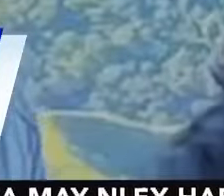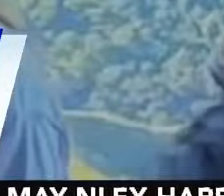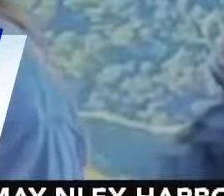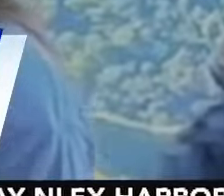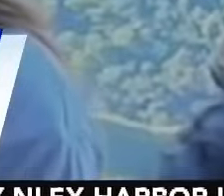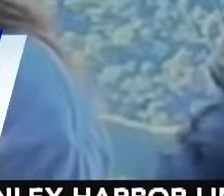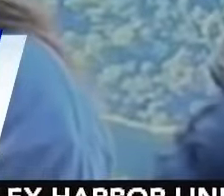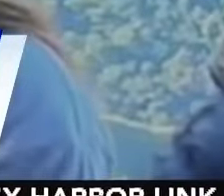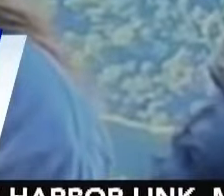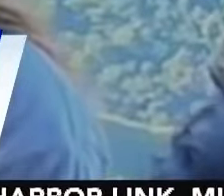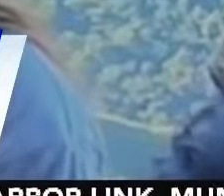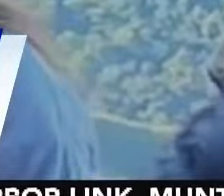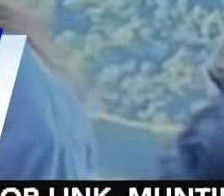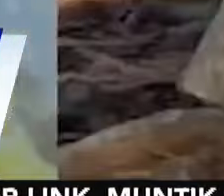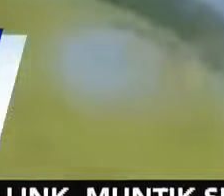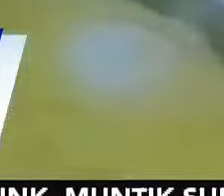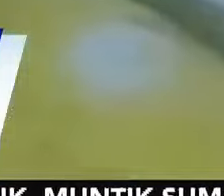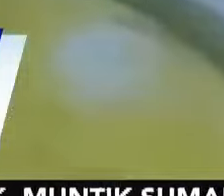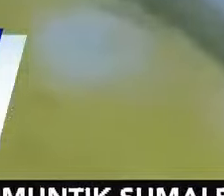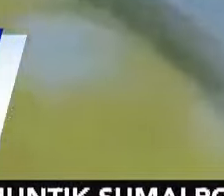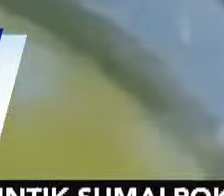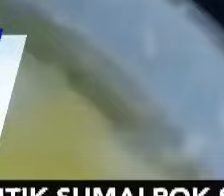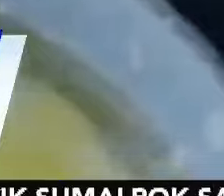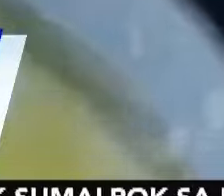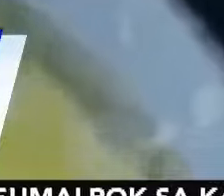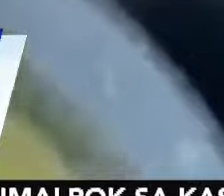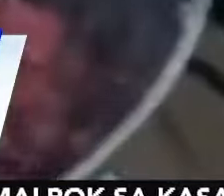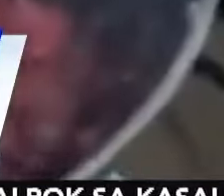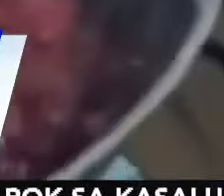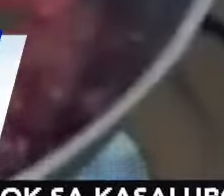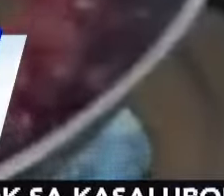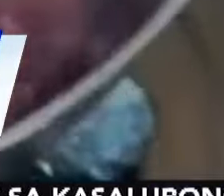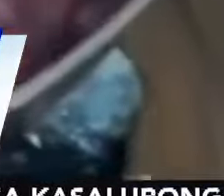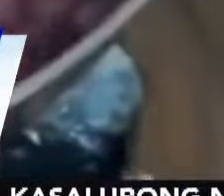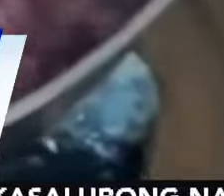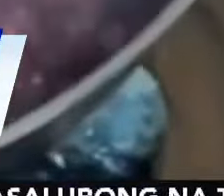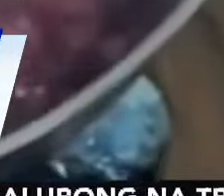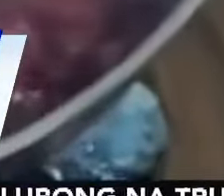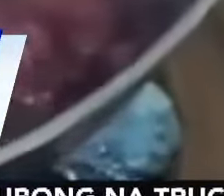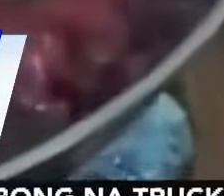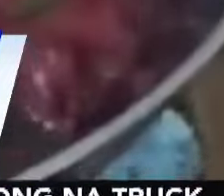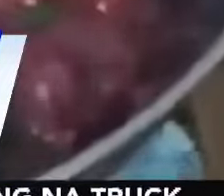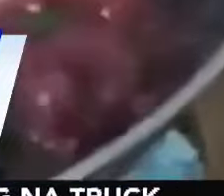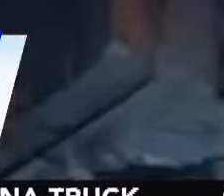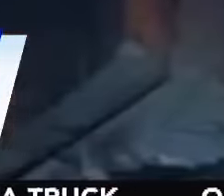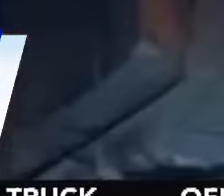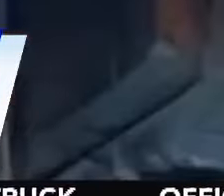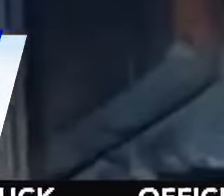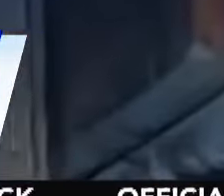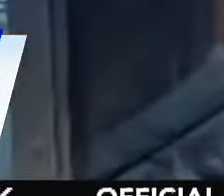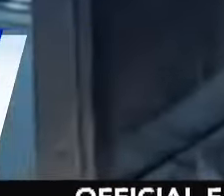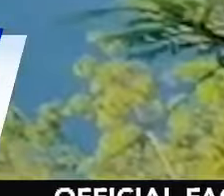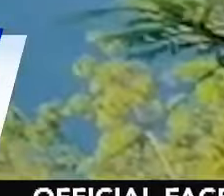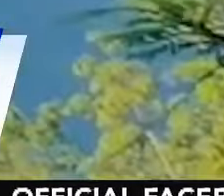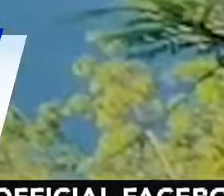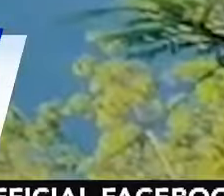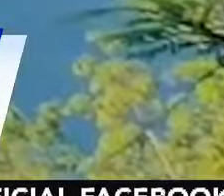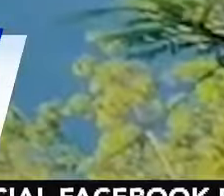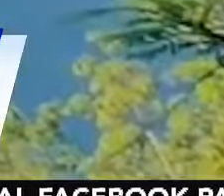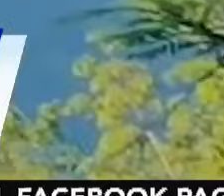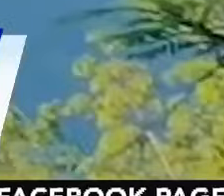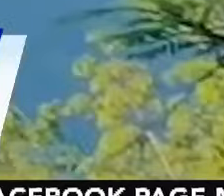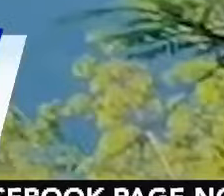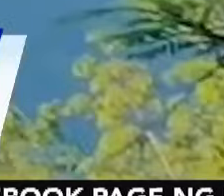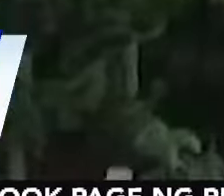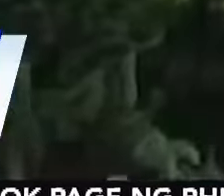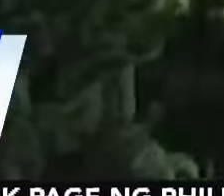tanawin ng Mount Culago. Pwede magdala ng sariling pagkain o bumili sa mismong campsite.